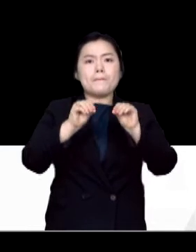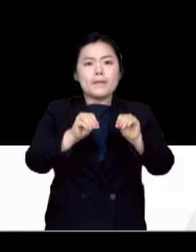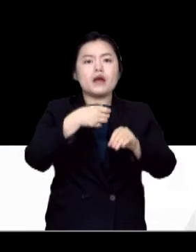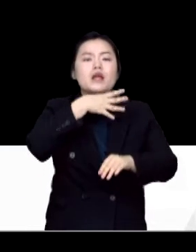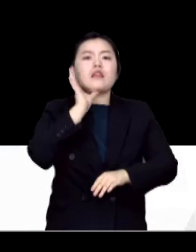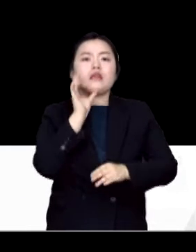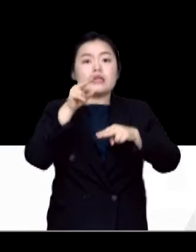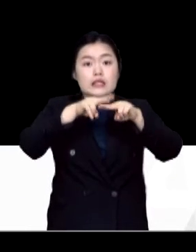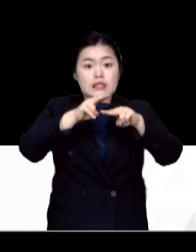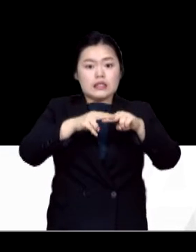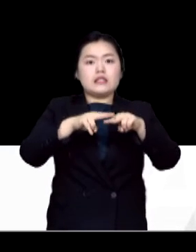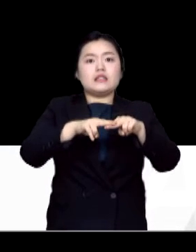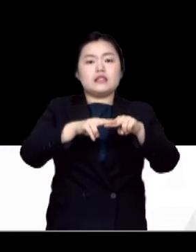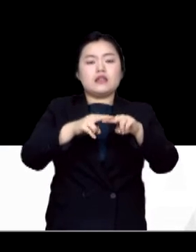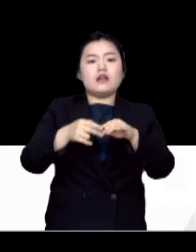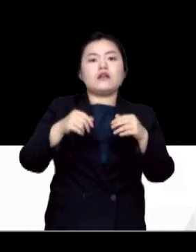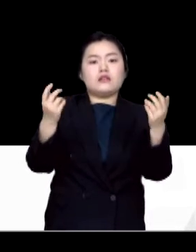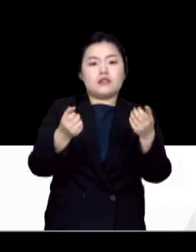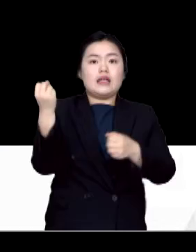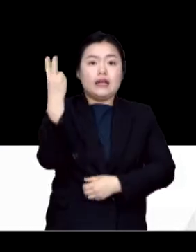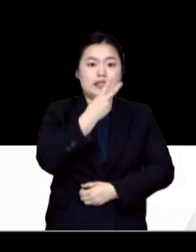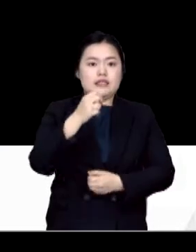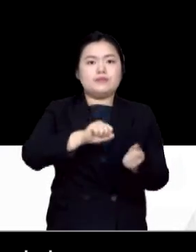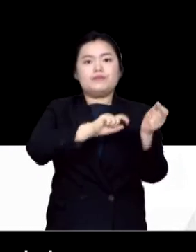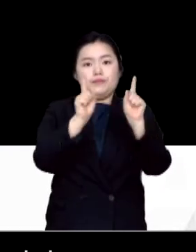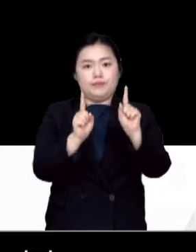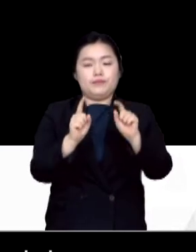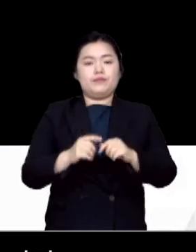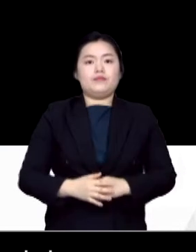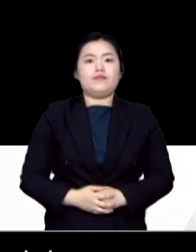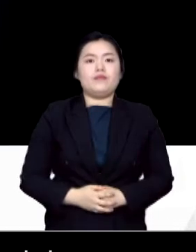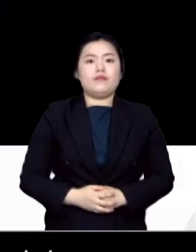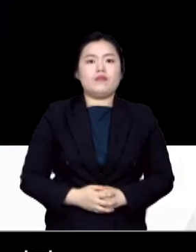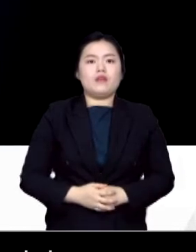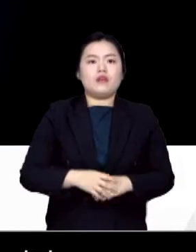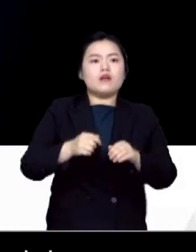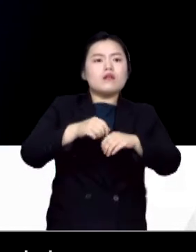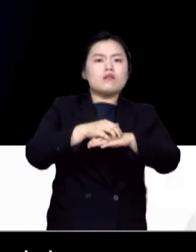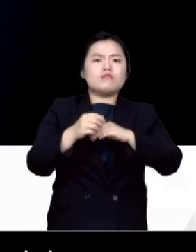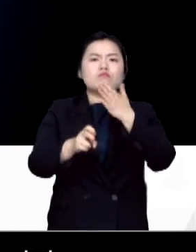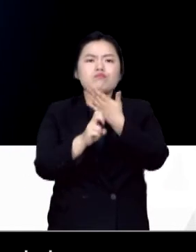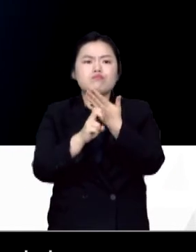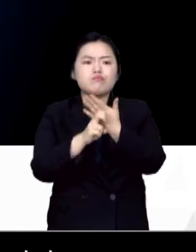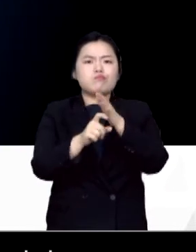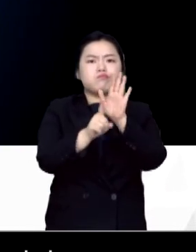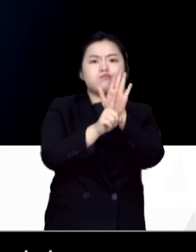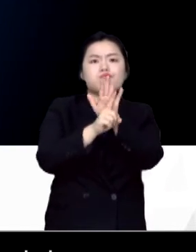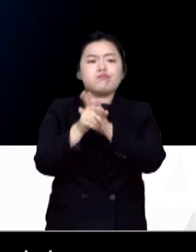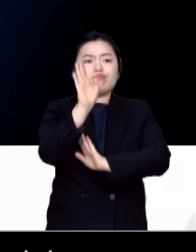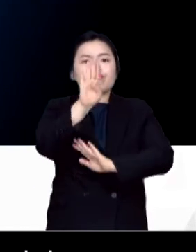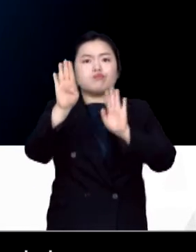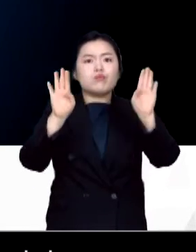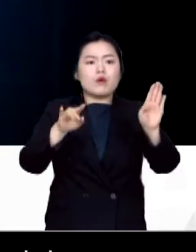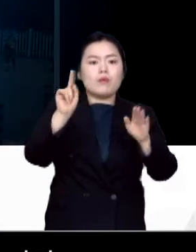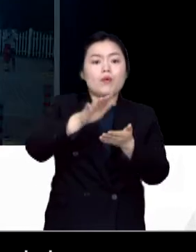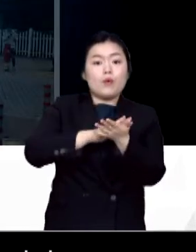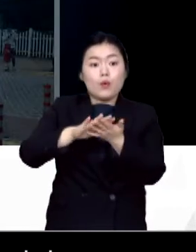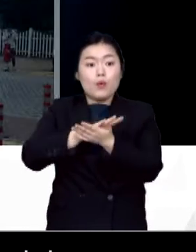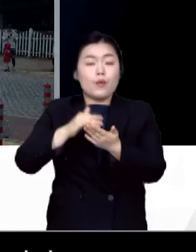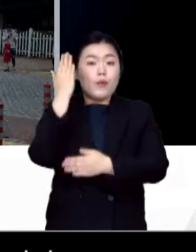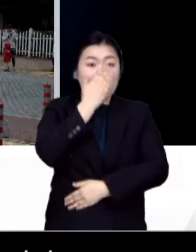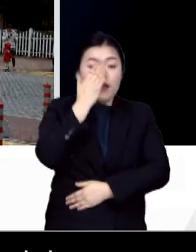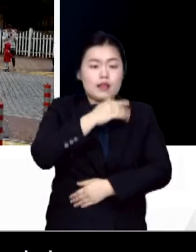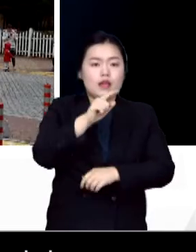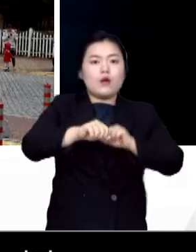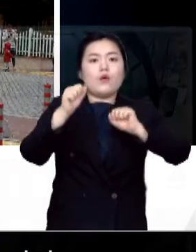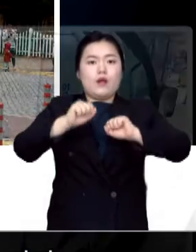노인 일자리 사업이 5월부터 부분 재개됩니다. 불법 광고물 정비, 놀이터 지킴이, 산불 감시 등